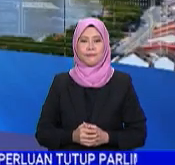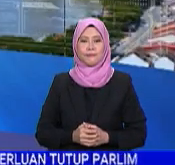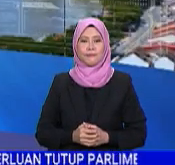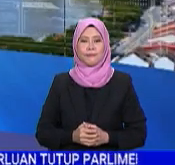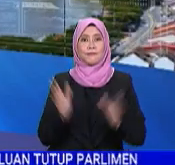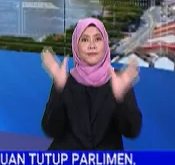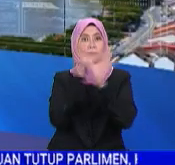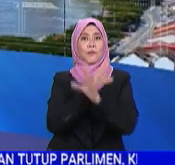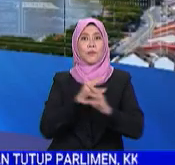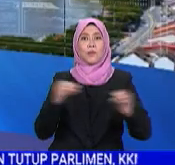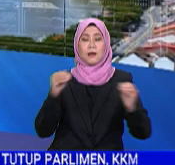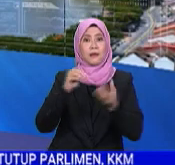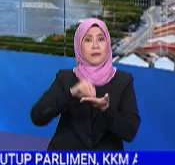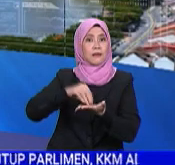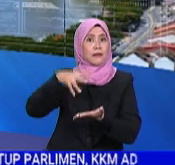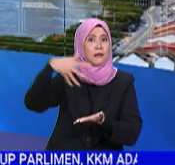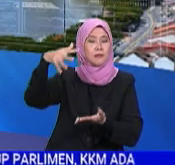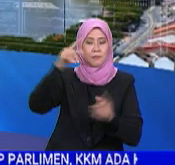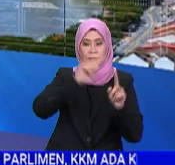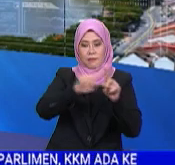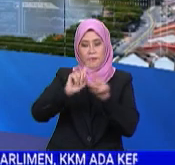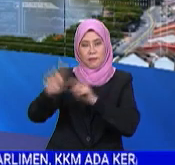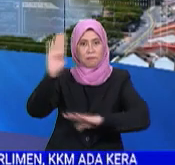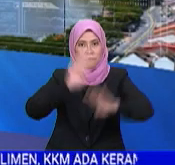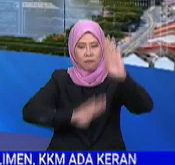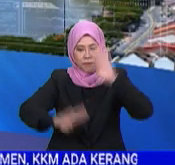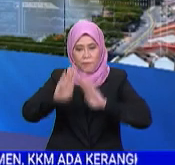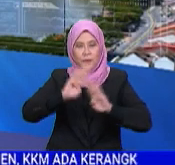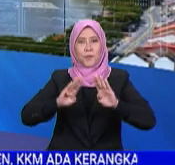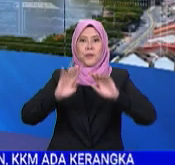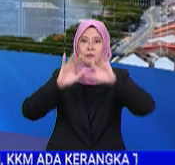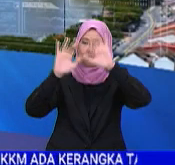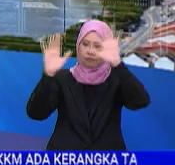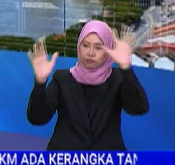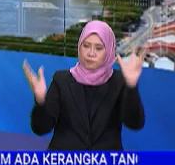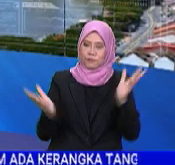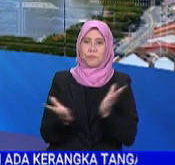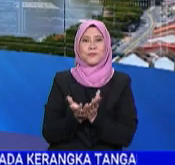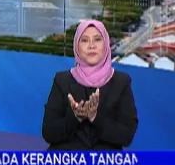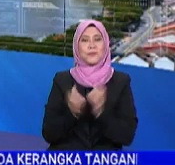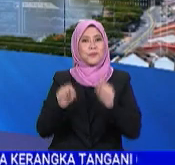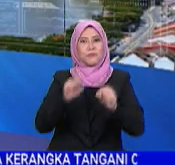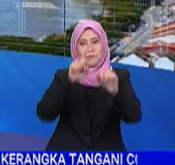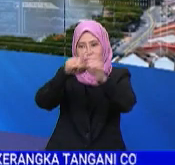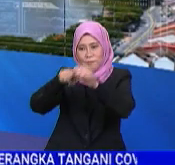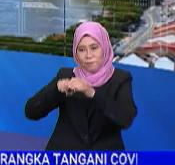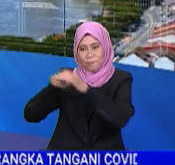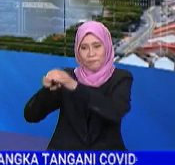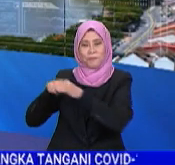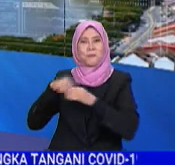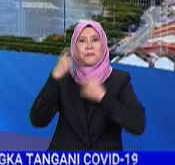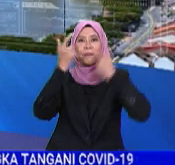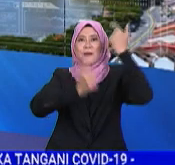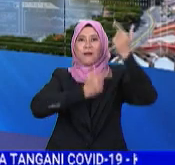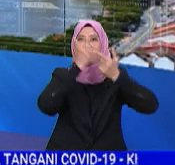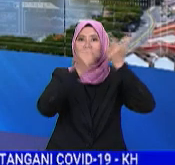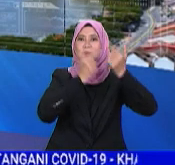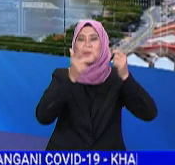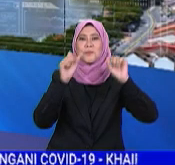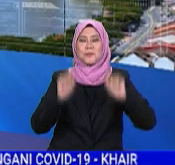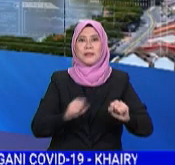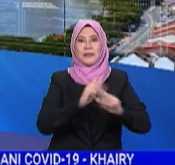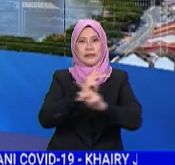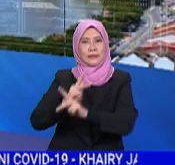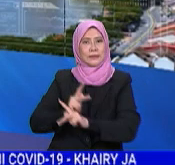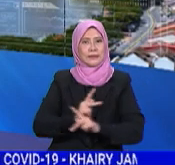srawa yang kaya dengan kepelbagaian biologi dan alam semulajadi mampu menjadi tarikan pelancong terutama dalam usaha pemeliharaan